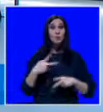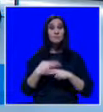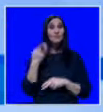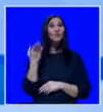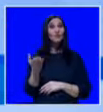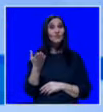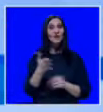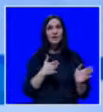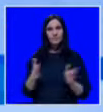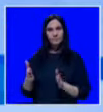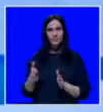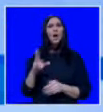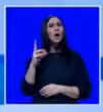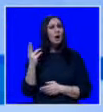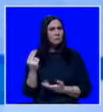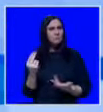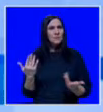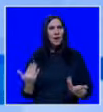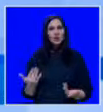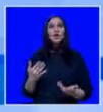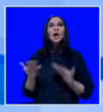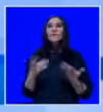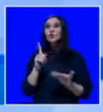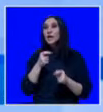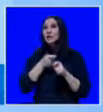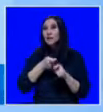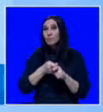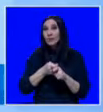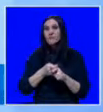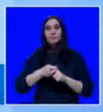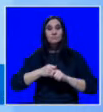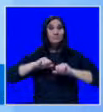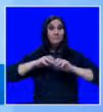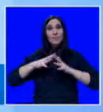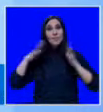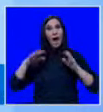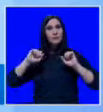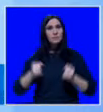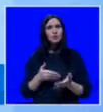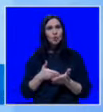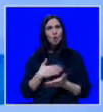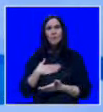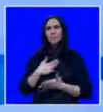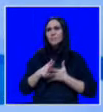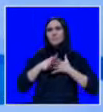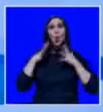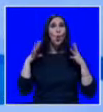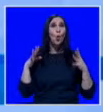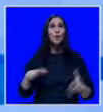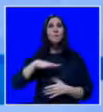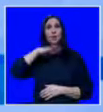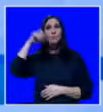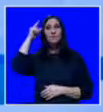това. Добре. Кажете, какво трябва да се направи най-спешно, защото вие имате много голям опит във висшето